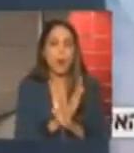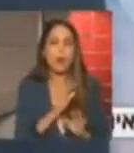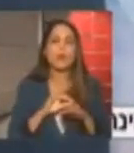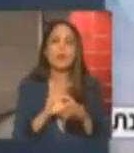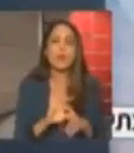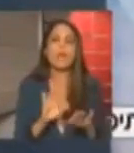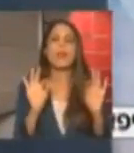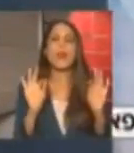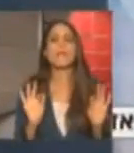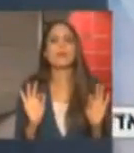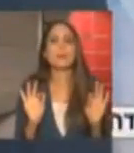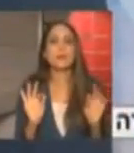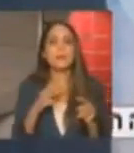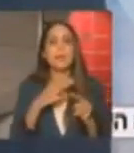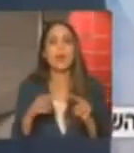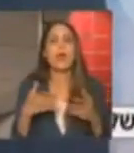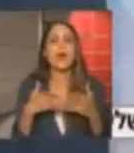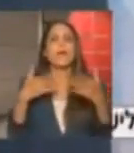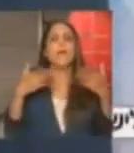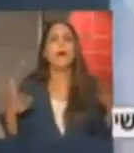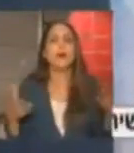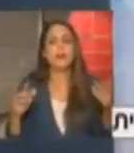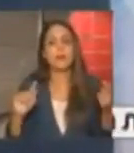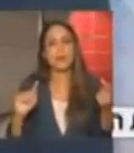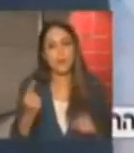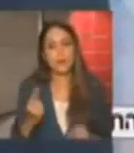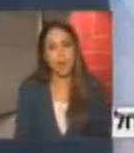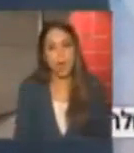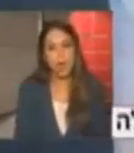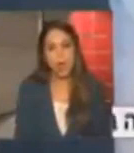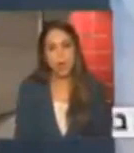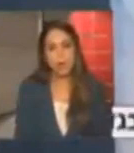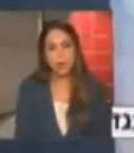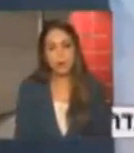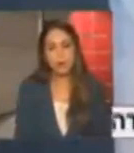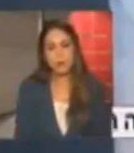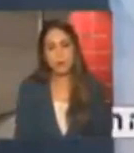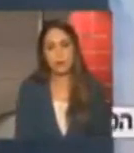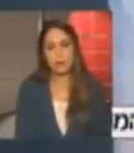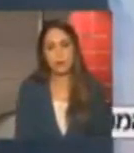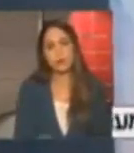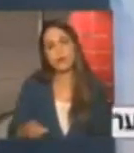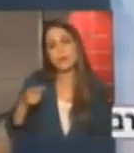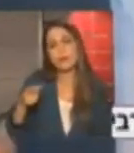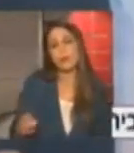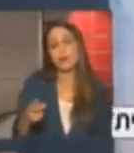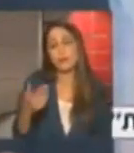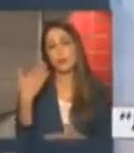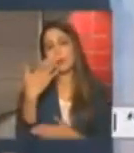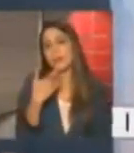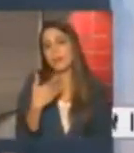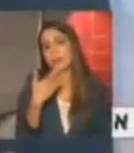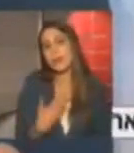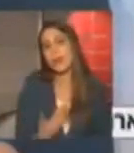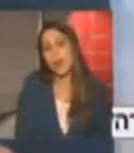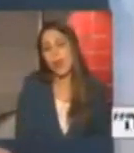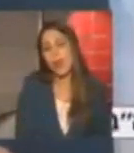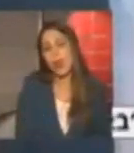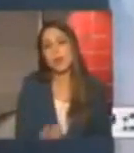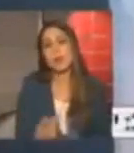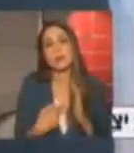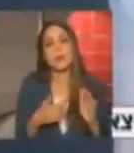לשום דבר, אלא ירחיב את התופעה. התשלום משלמים לספק ישראל לרעיונות של